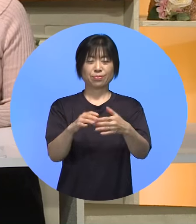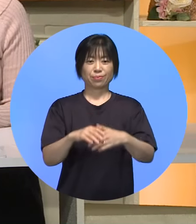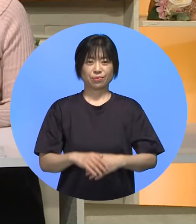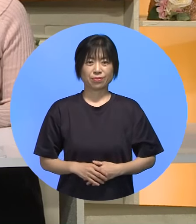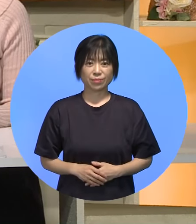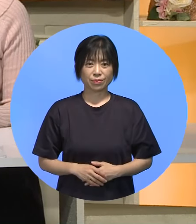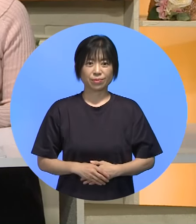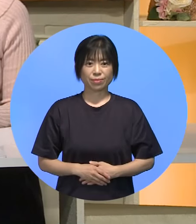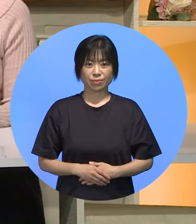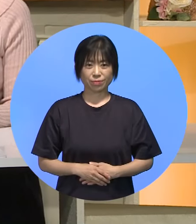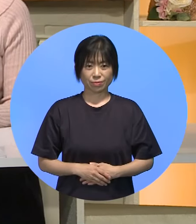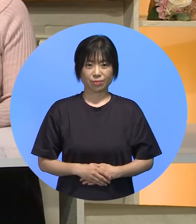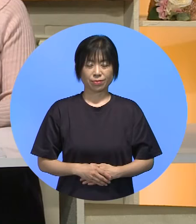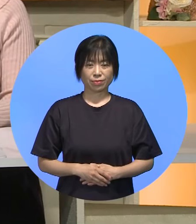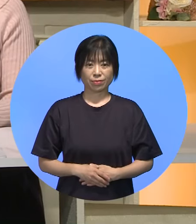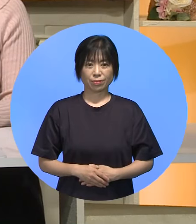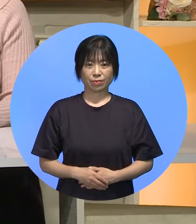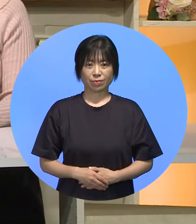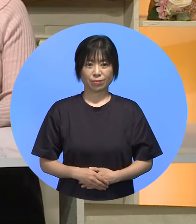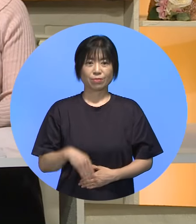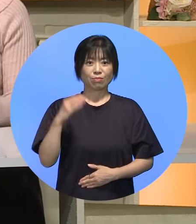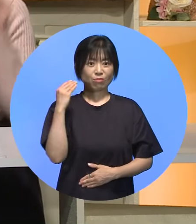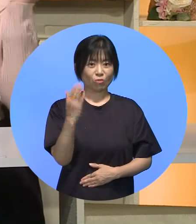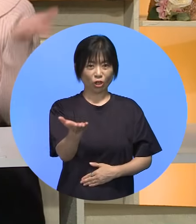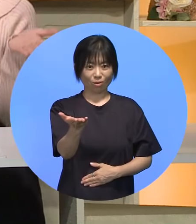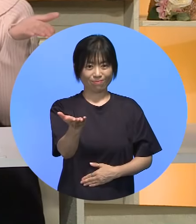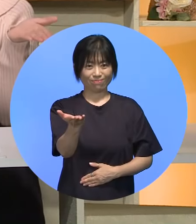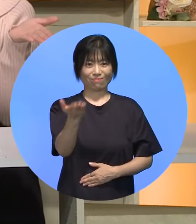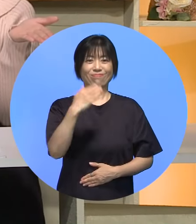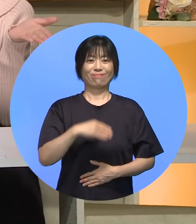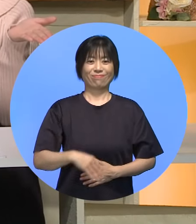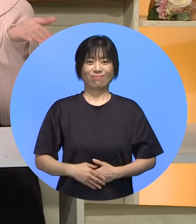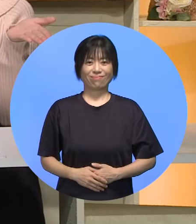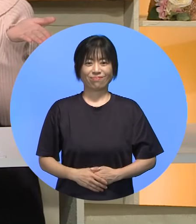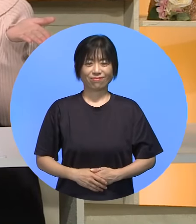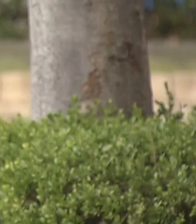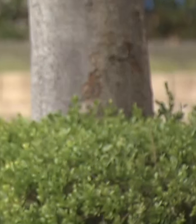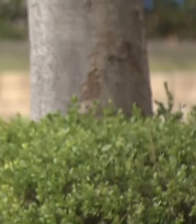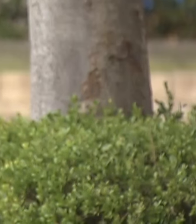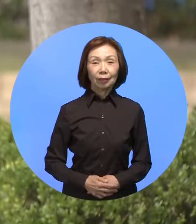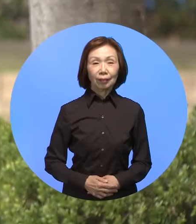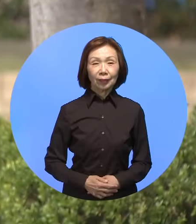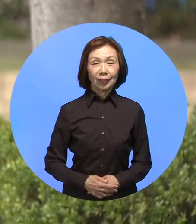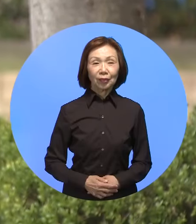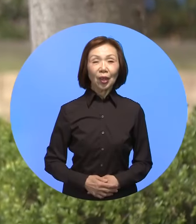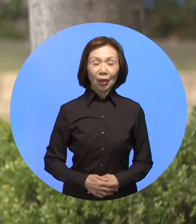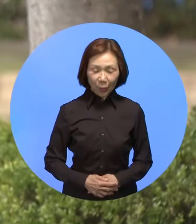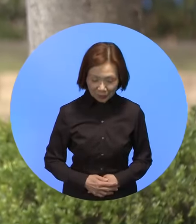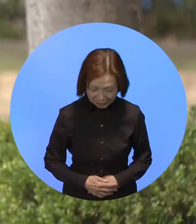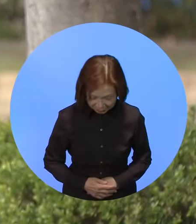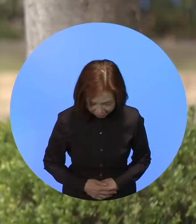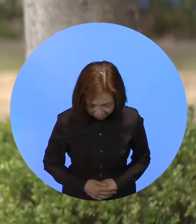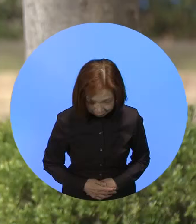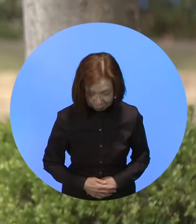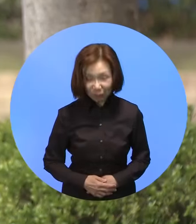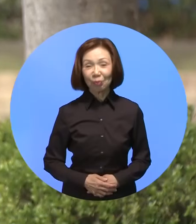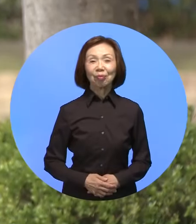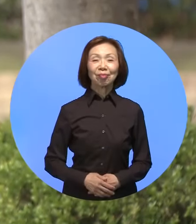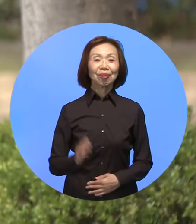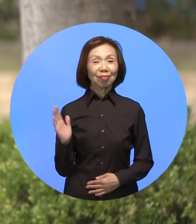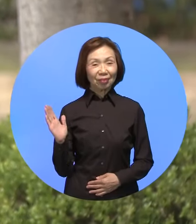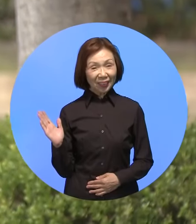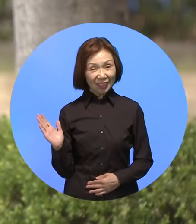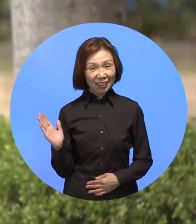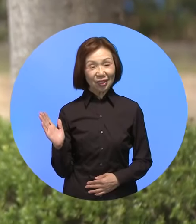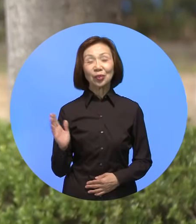遺跡の謎に迫るお届けしまうそれではどうぞ皆さんこんにちは市民レポーターの野村